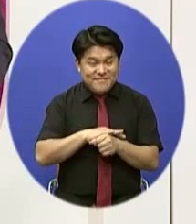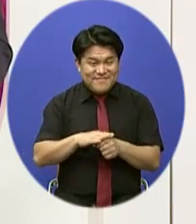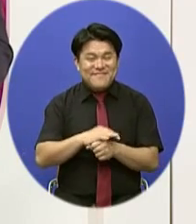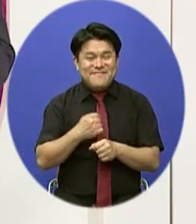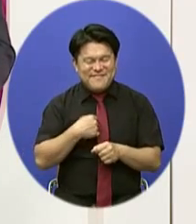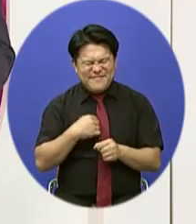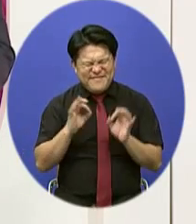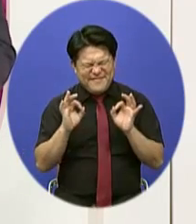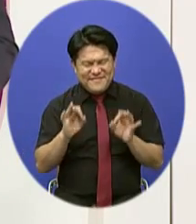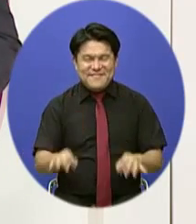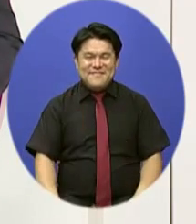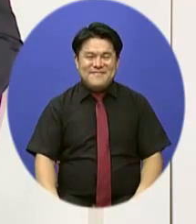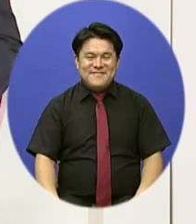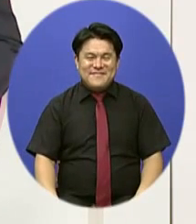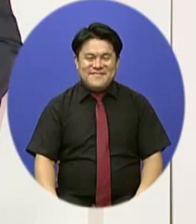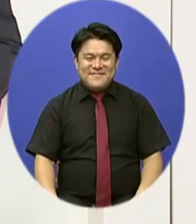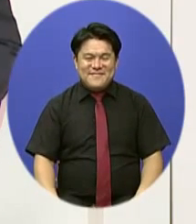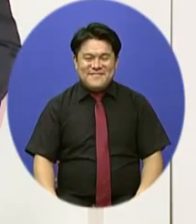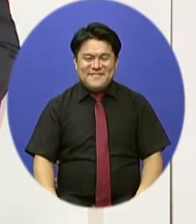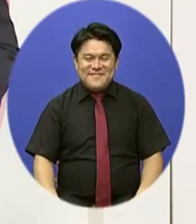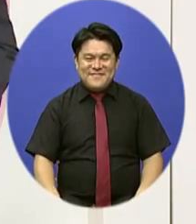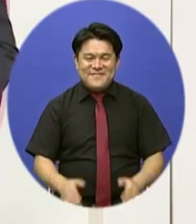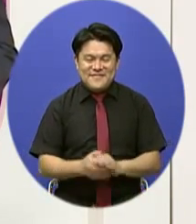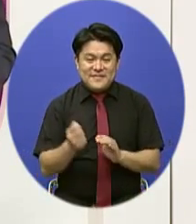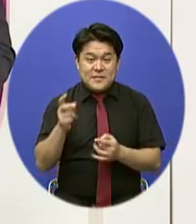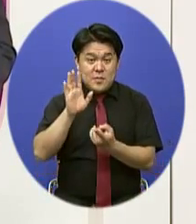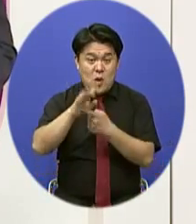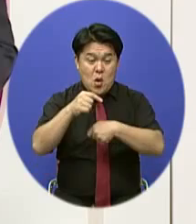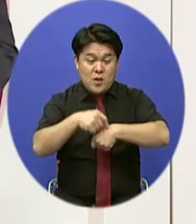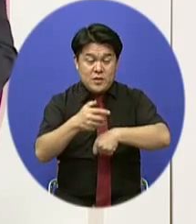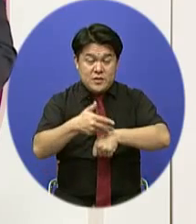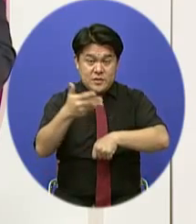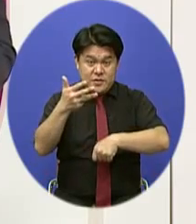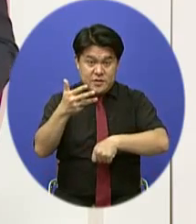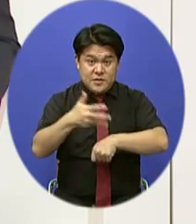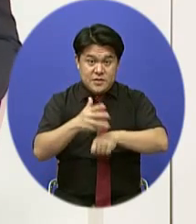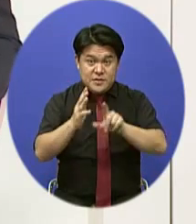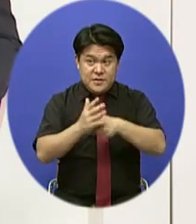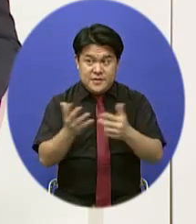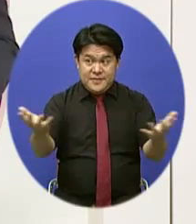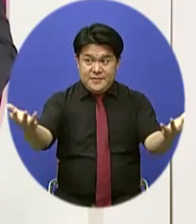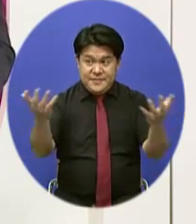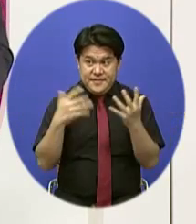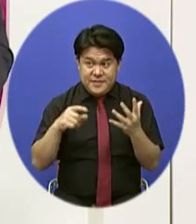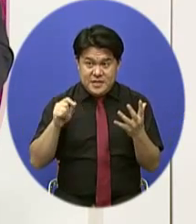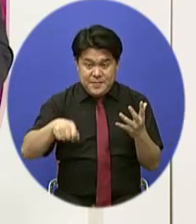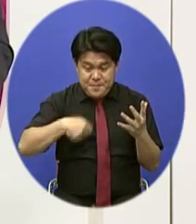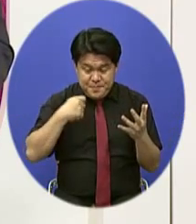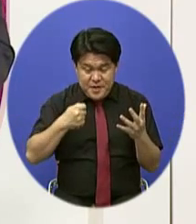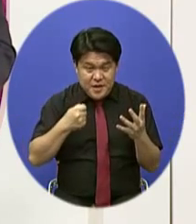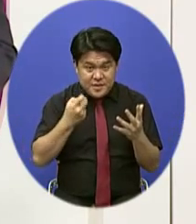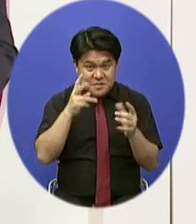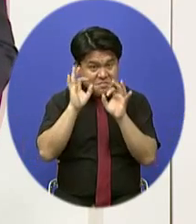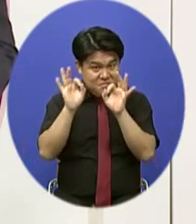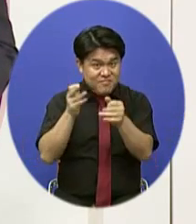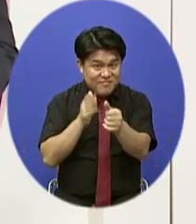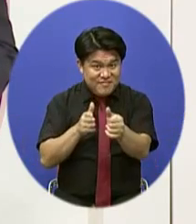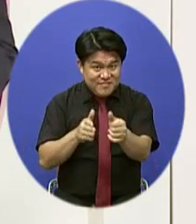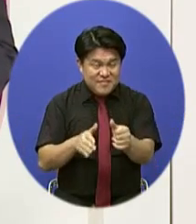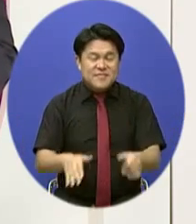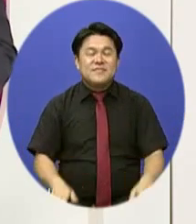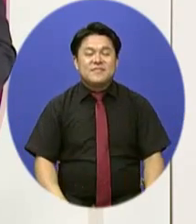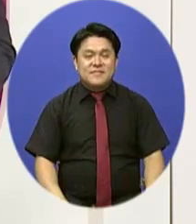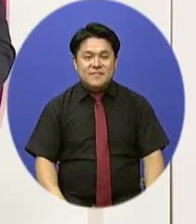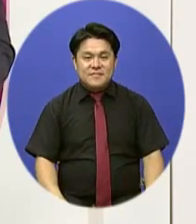사랑한대. 아유, 듣기 네. 좋습니다. 제 네. 방송이 8시니까 꼭 8시에 함께 식사하시면서 네. 우리 아버님의 계속,